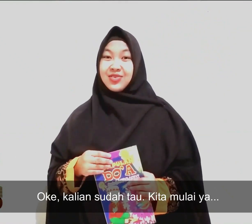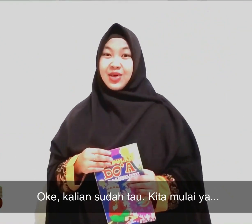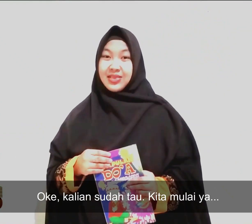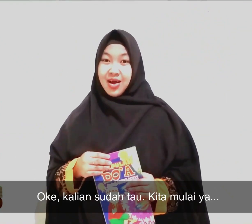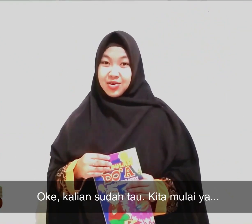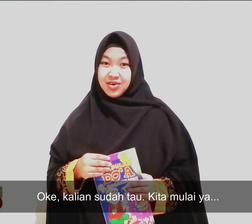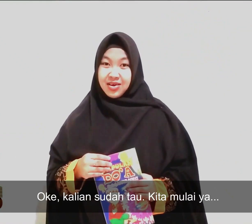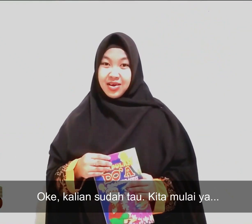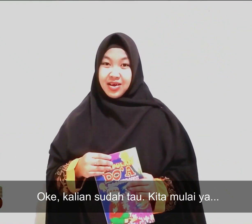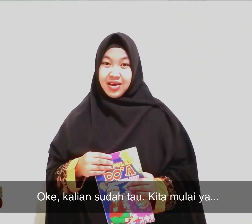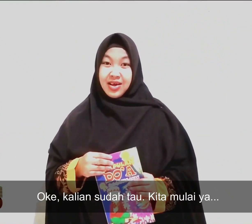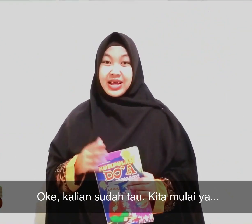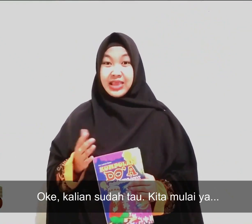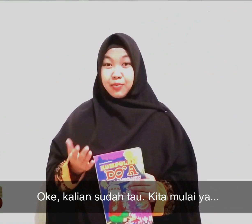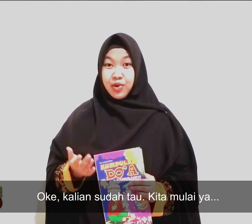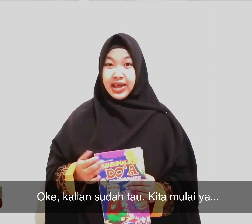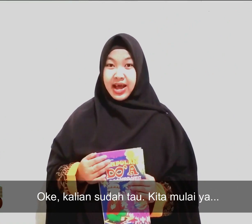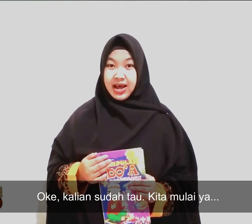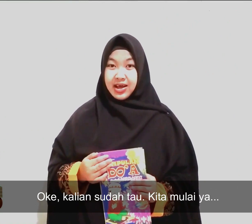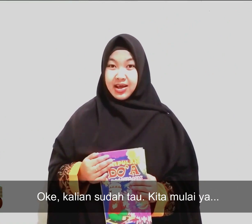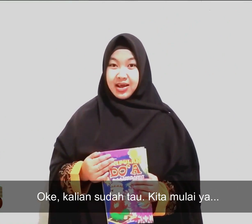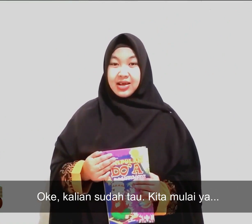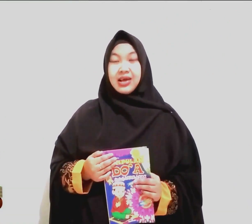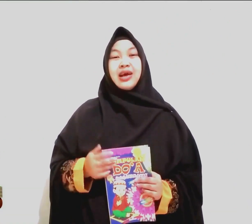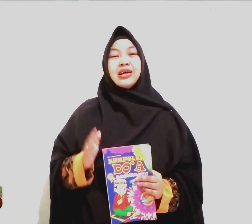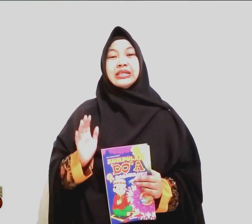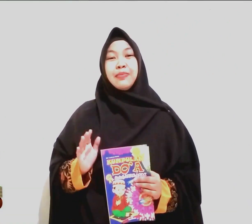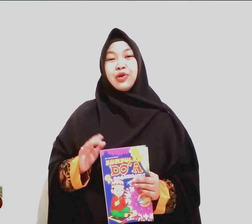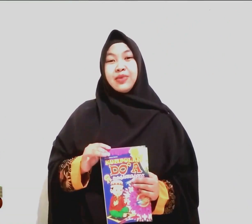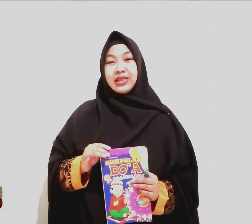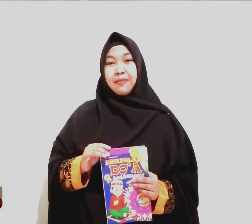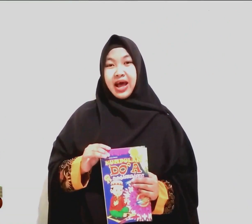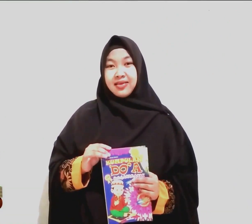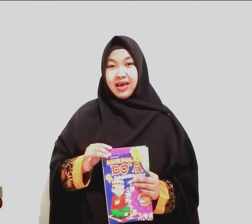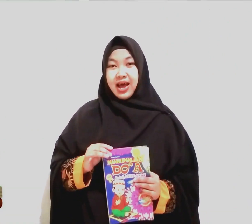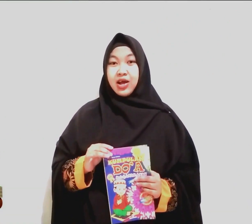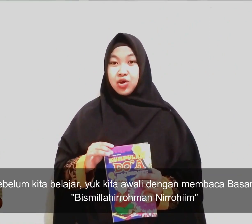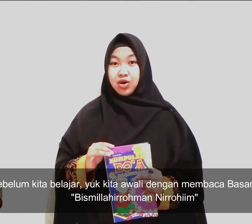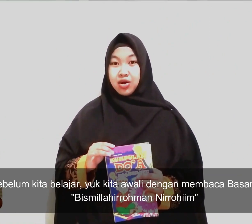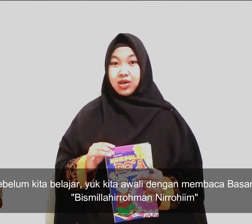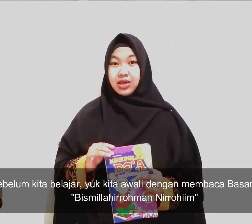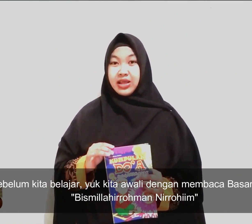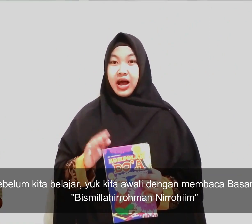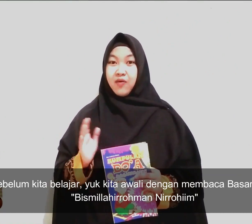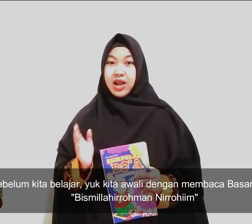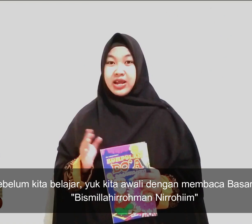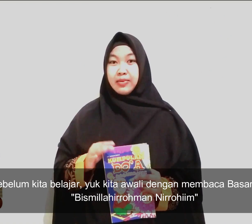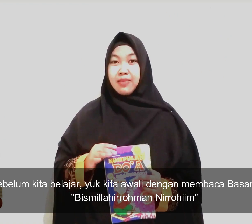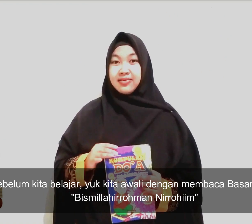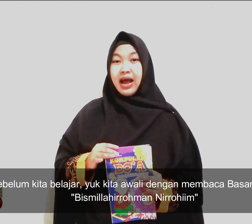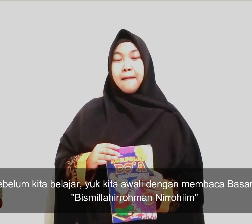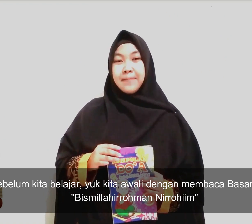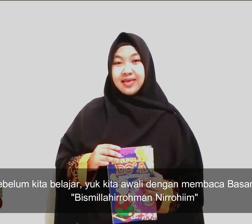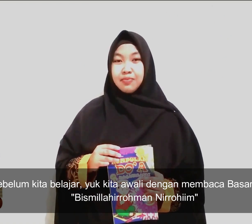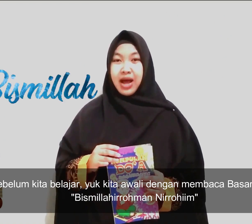Oke, kalian sudah tahu? Kita mulai ya. Sebelum kita belajar, yuk kita awali